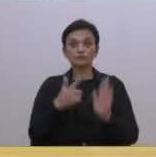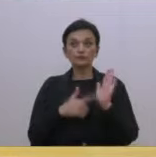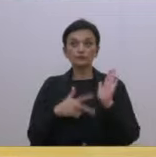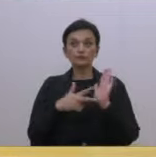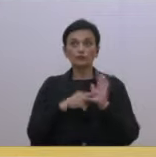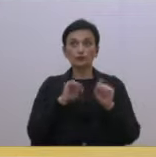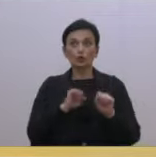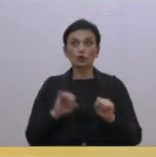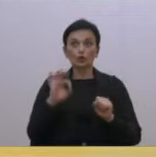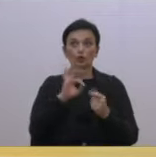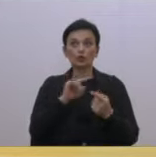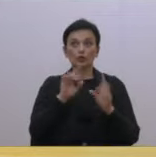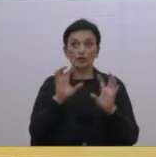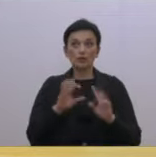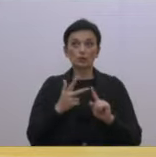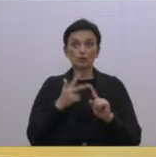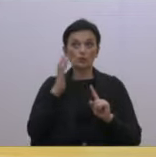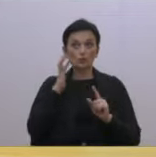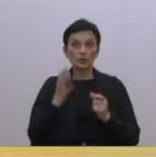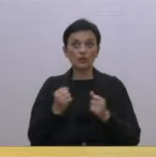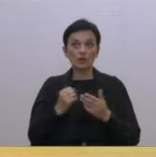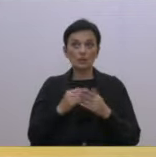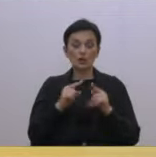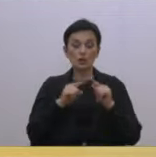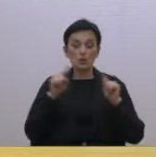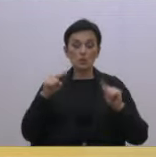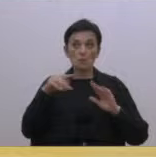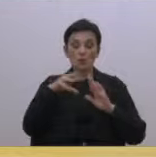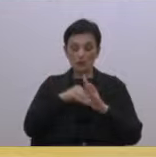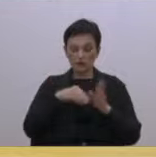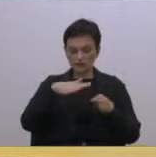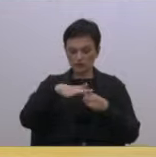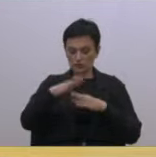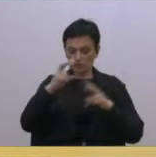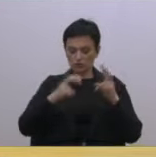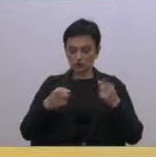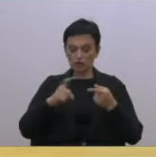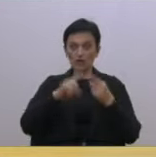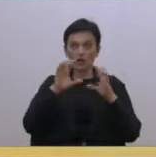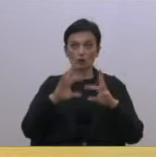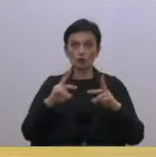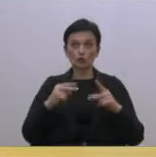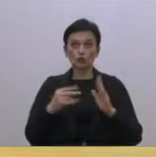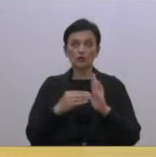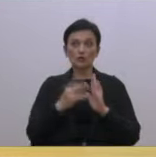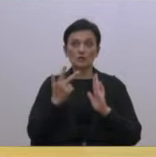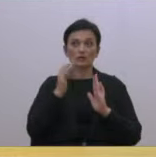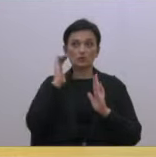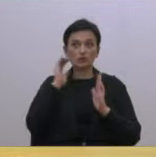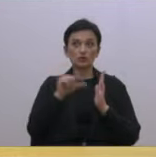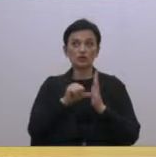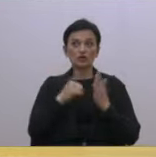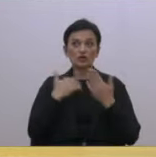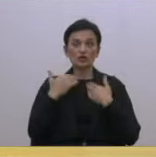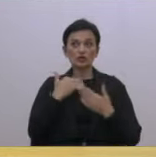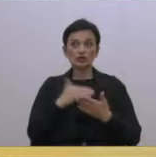სამოცდათვრამეტი მომხრე ნული წინააღმდეგი კანონის მესამე მოსმენით მიღებულია. ამავე პაკეტში საახსოვრო წარმოებების შესახებ კანონის ცვლილება მესამე მოსმენით, ხო, ჩართოთ კენჭისყრის